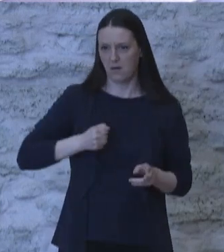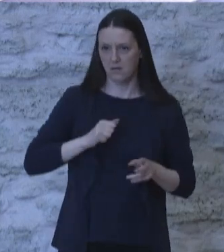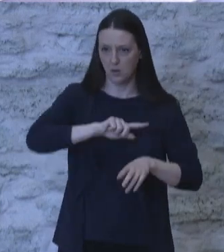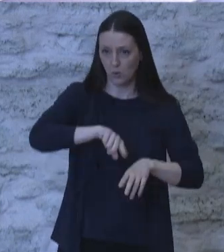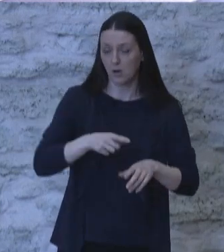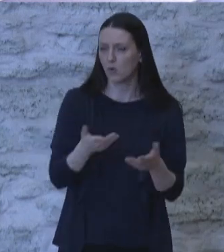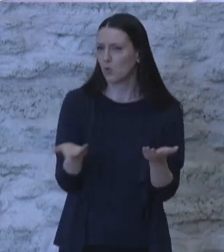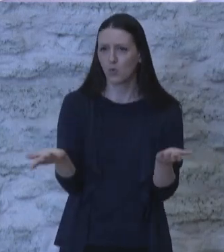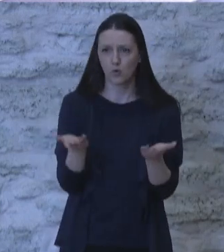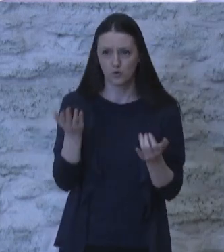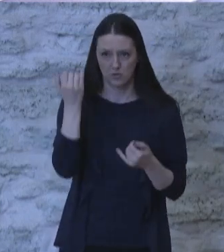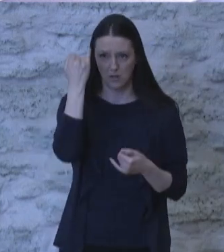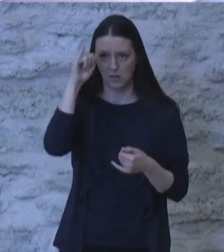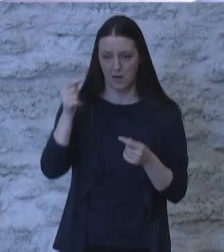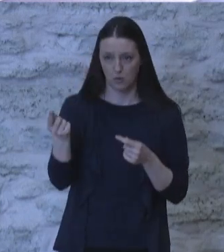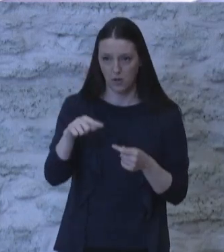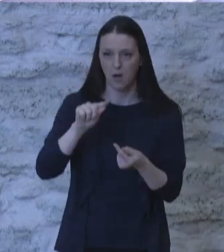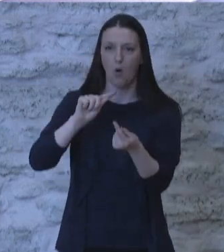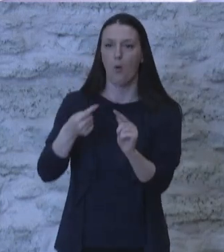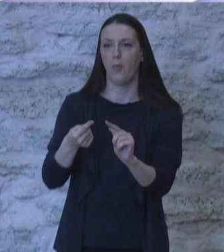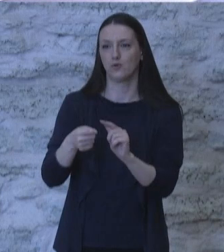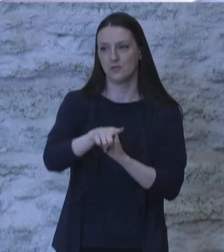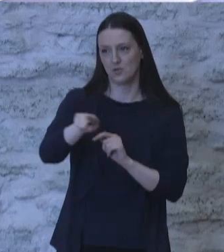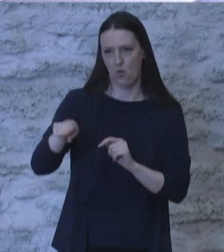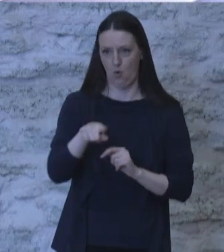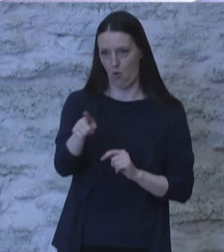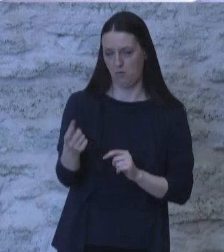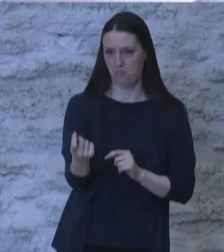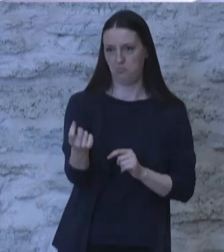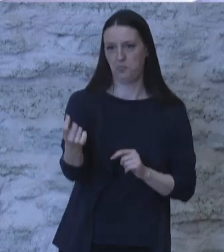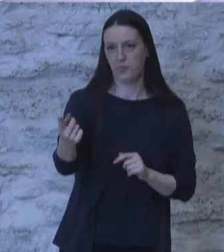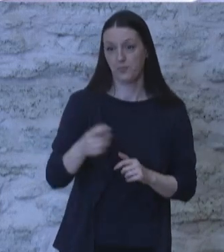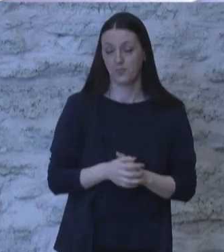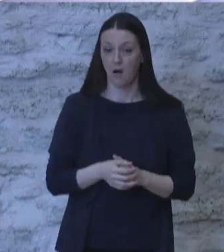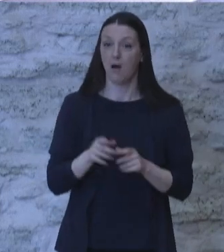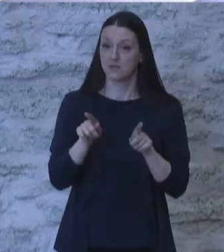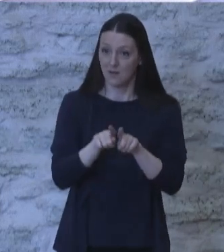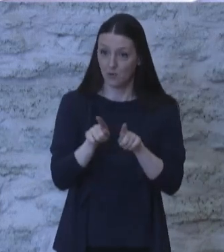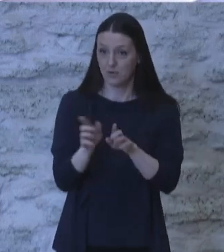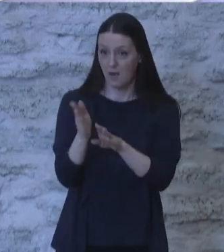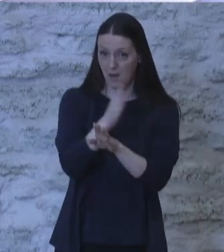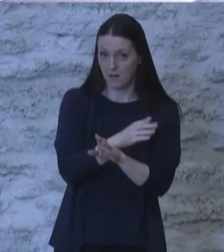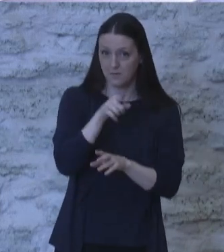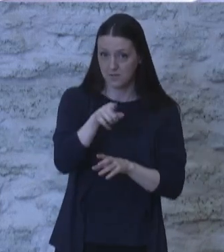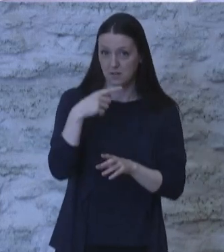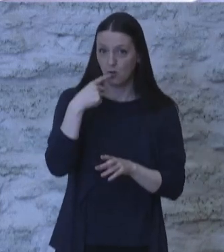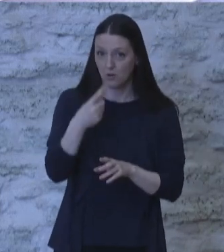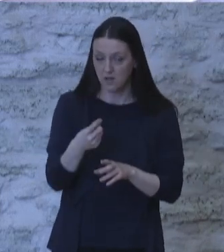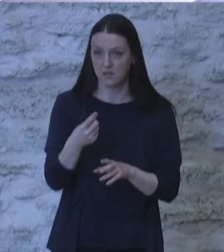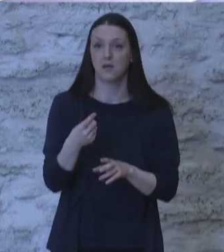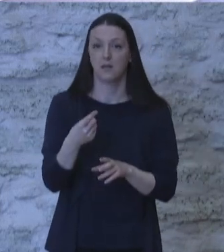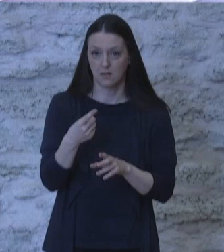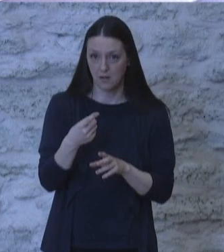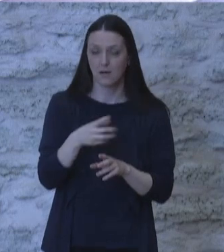poliitikutelt. Ning sel väite esitamisele eelnevalt ütlesta, et allikad on